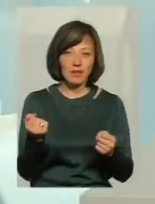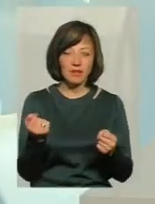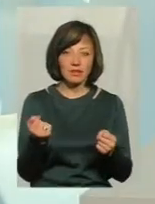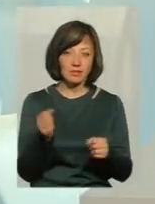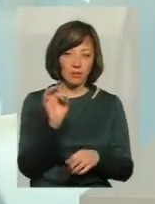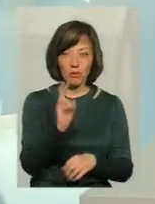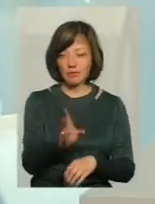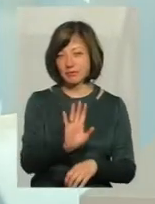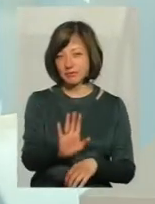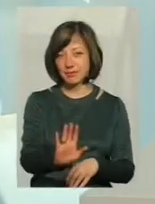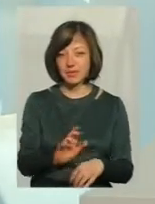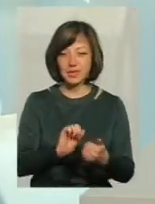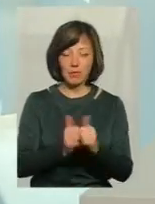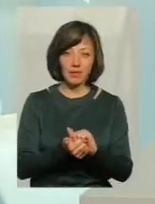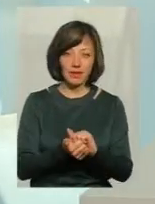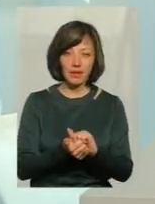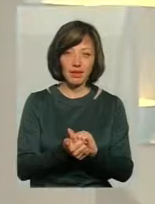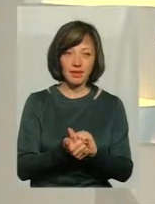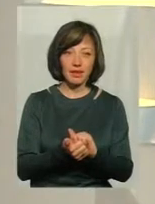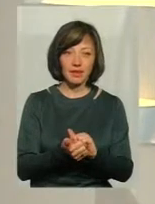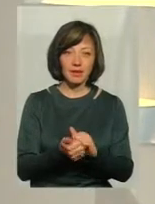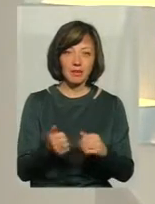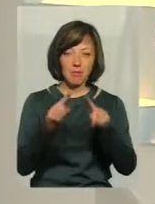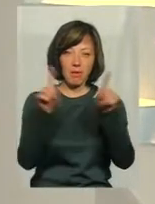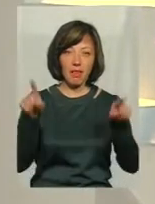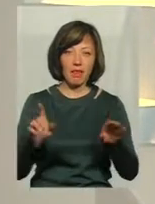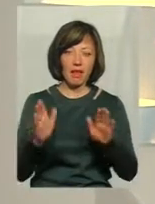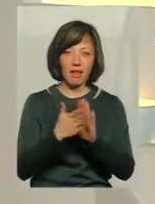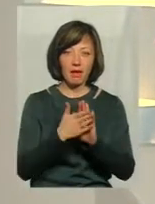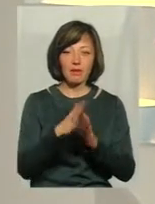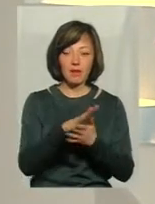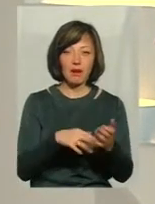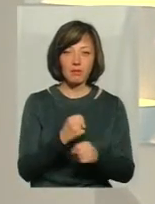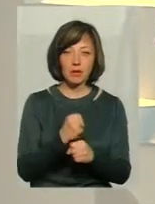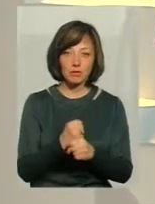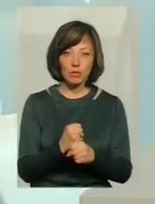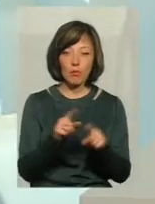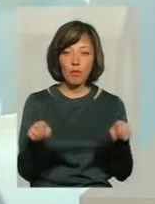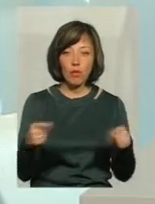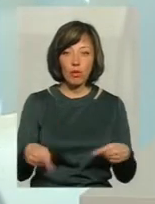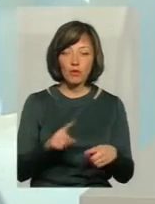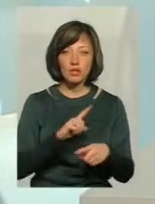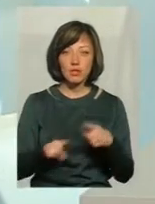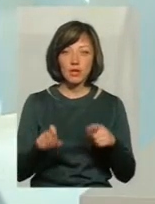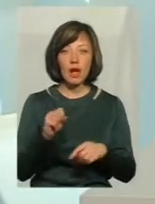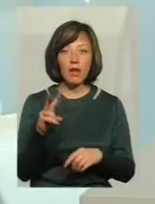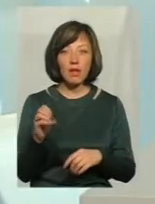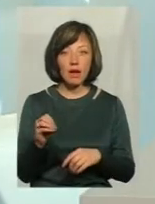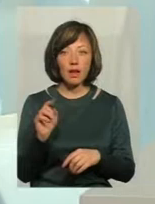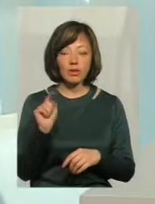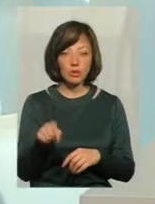окей, типу, ми замінили декілька сонячних панелей і працюємо далі. Вона поновлюється дуже швидко. Але тут,